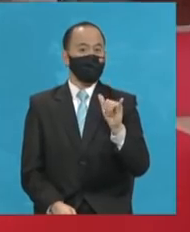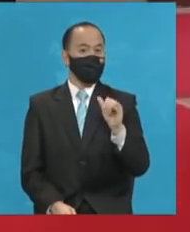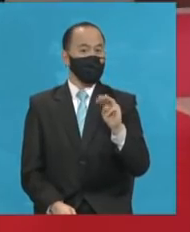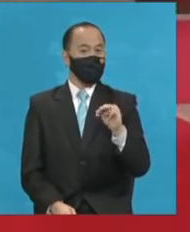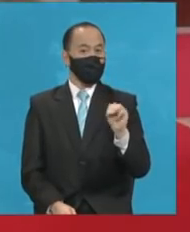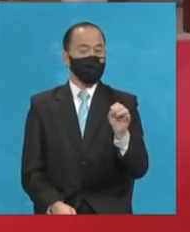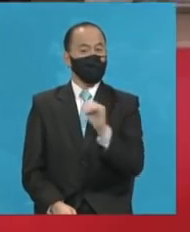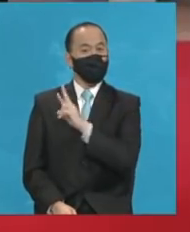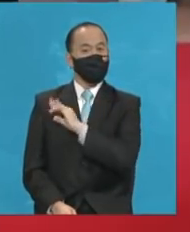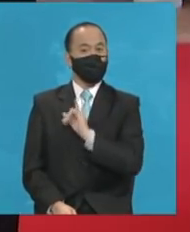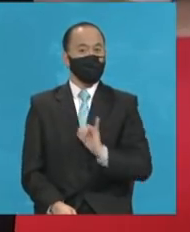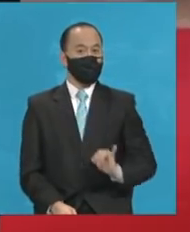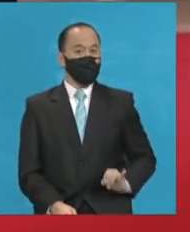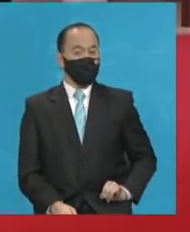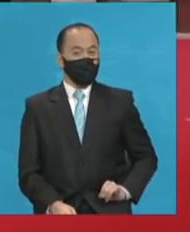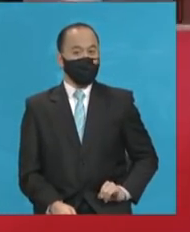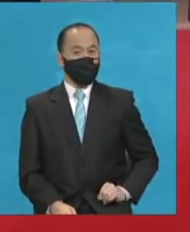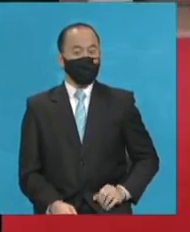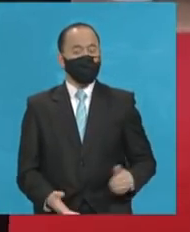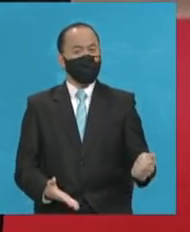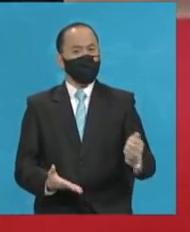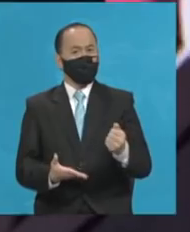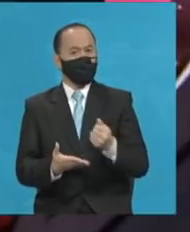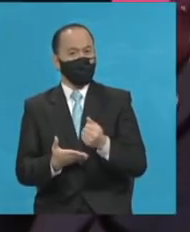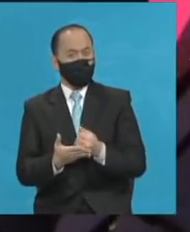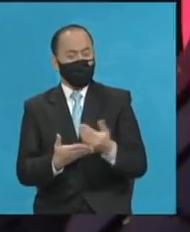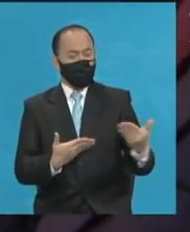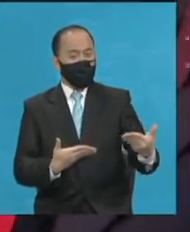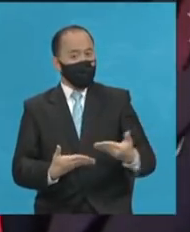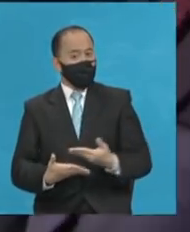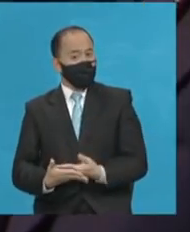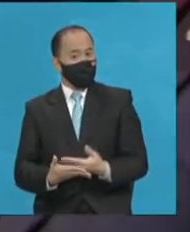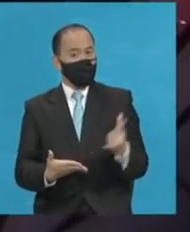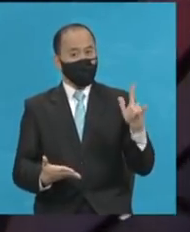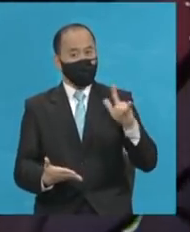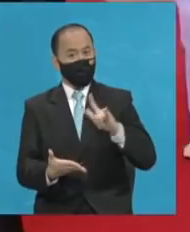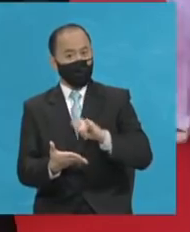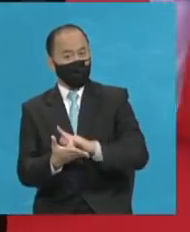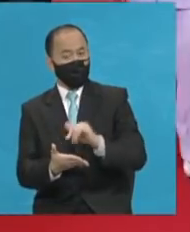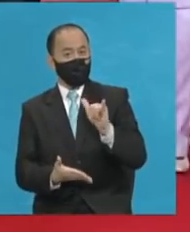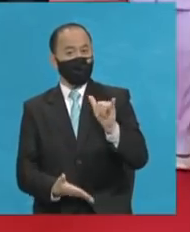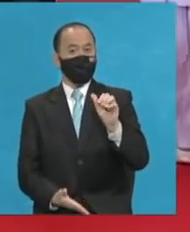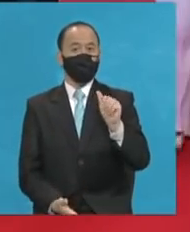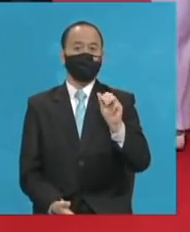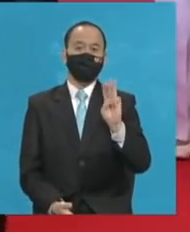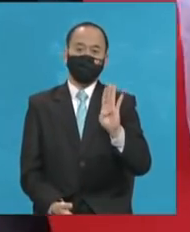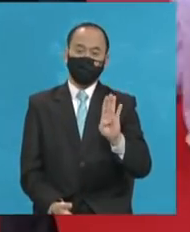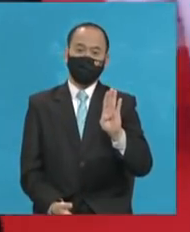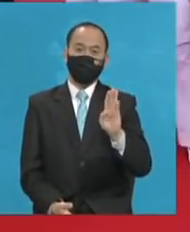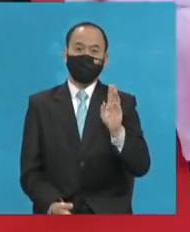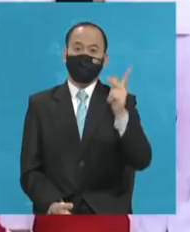Maha Mulia Paduka Sri Baginda wajah istri berkenan berangkat mengadukan ketibaan yang amat hormat